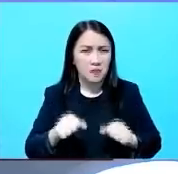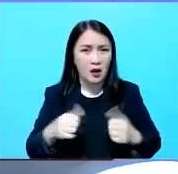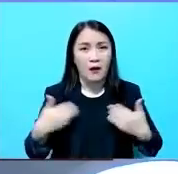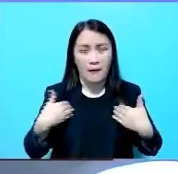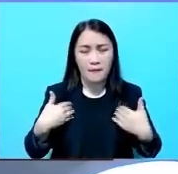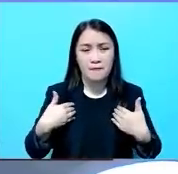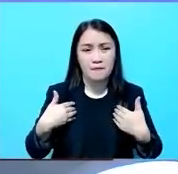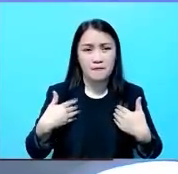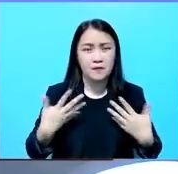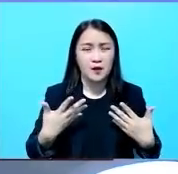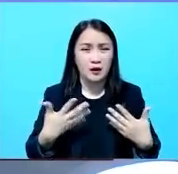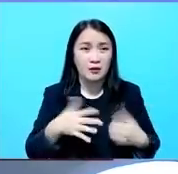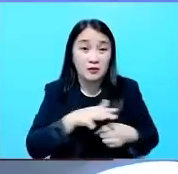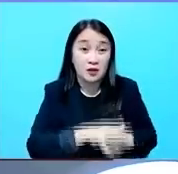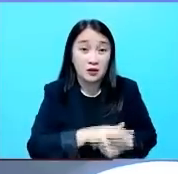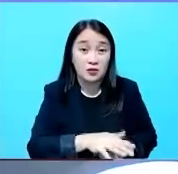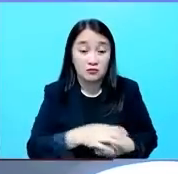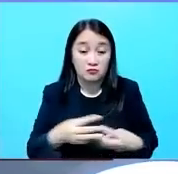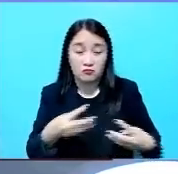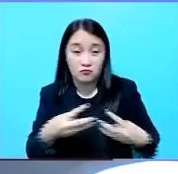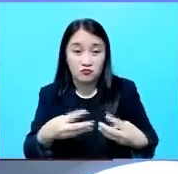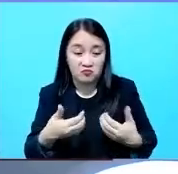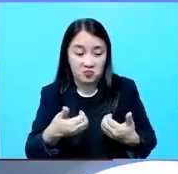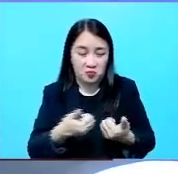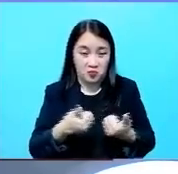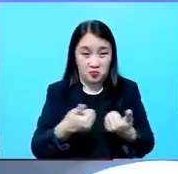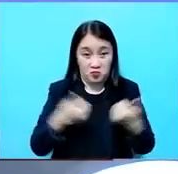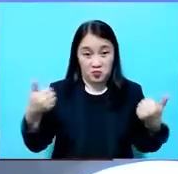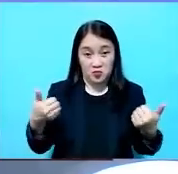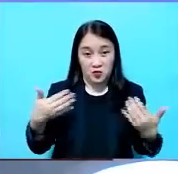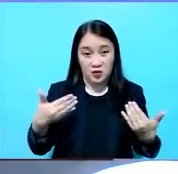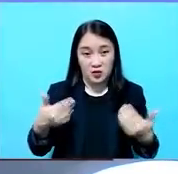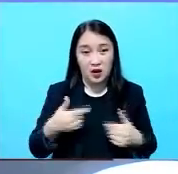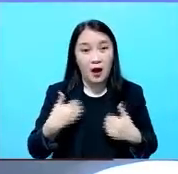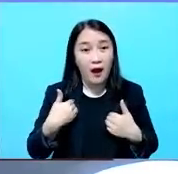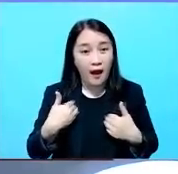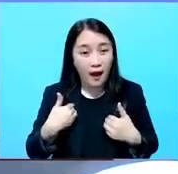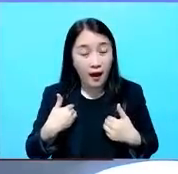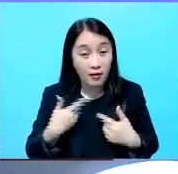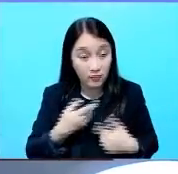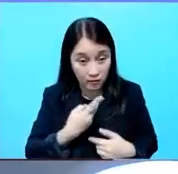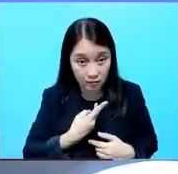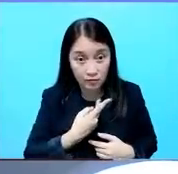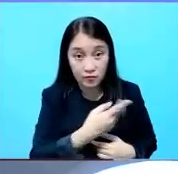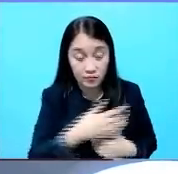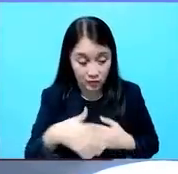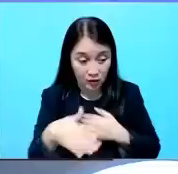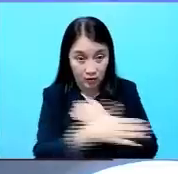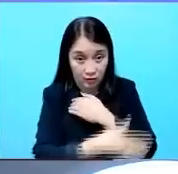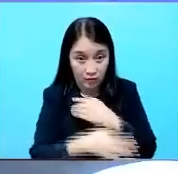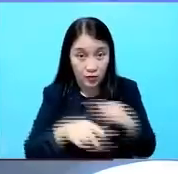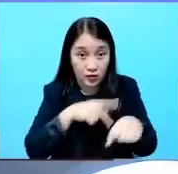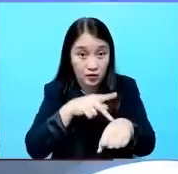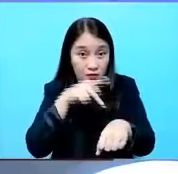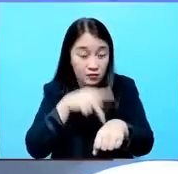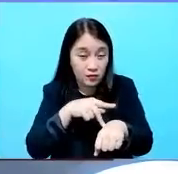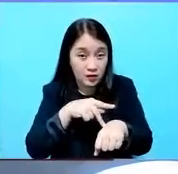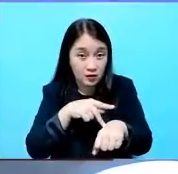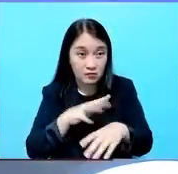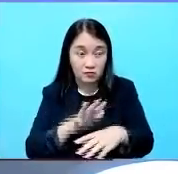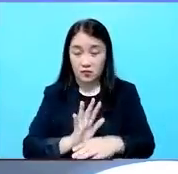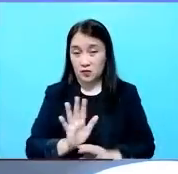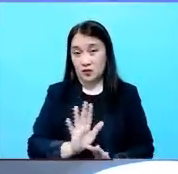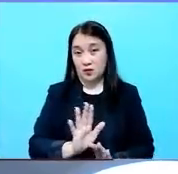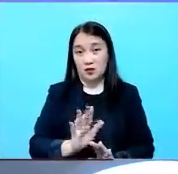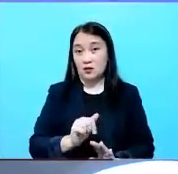Kung gayon, sa ilalim ng kasalukuyang MDT, pwede ba tayong hindi makisawsaw kung mapasabak sa gera ang US dahil